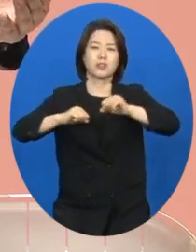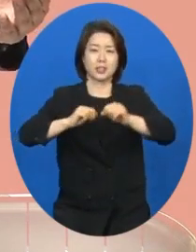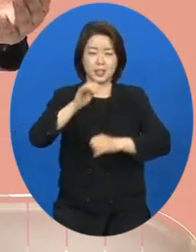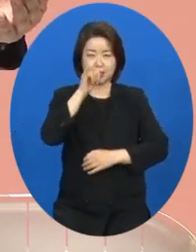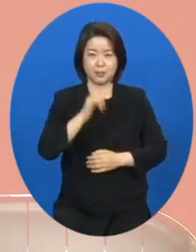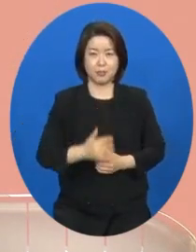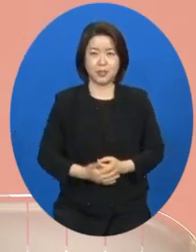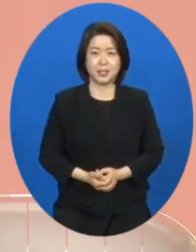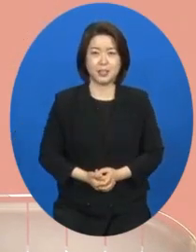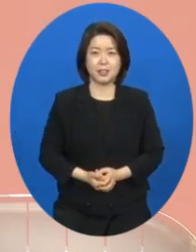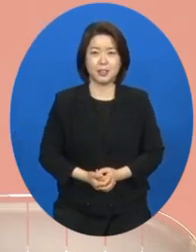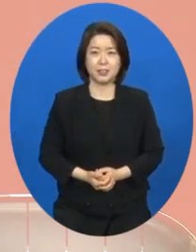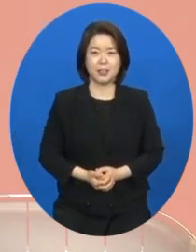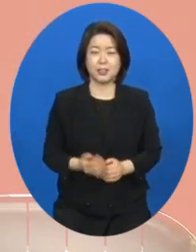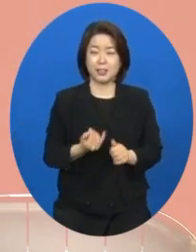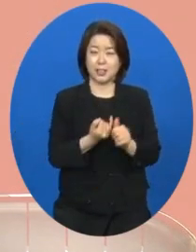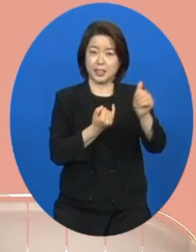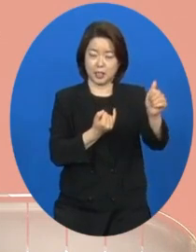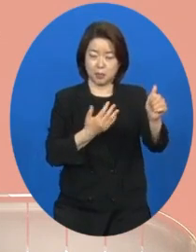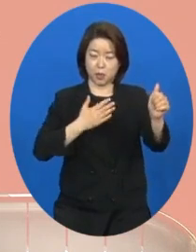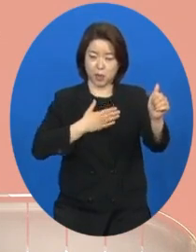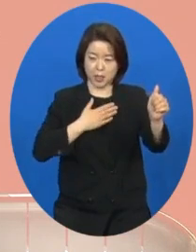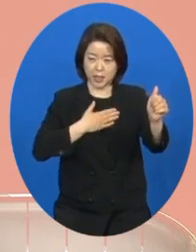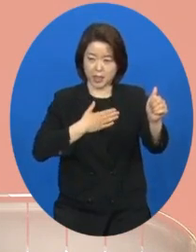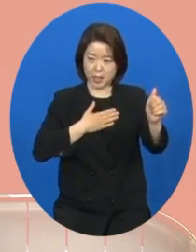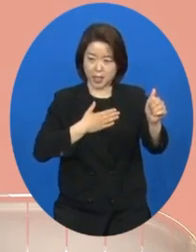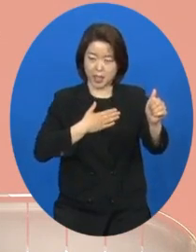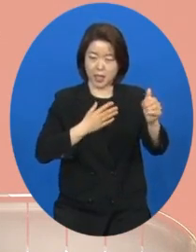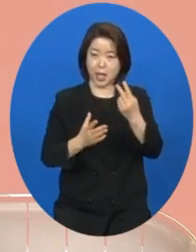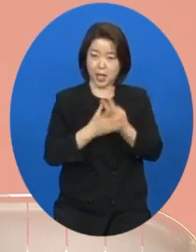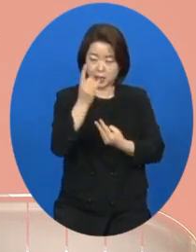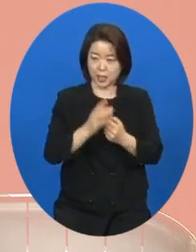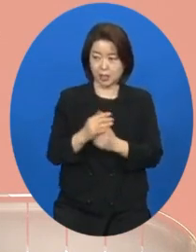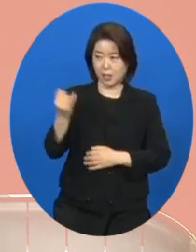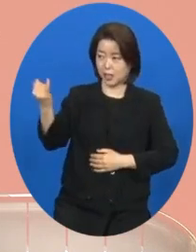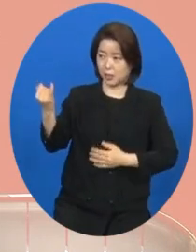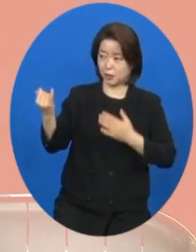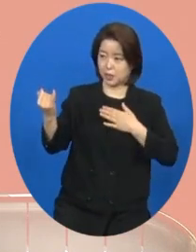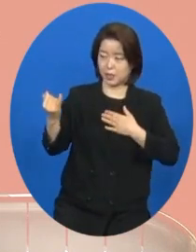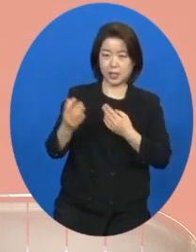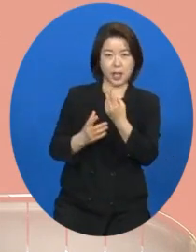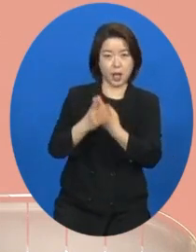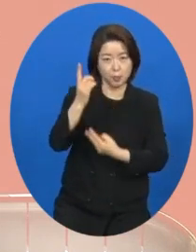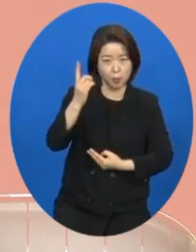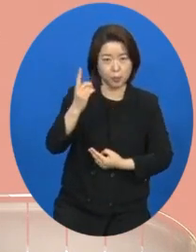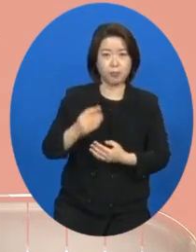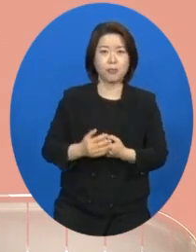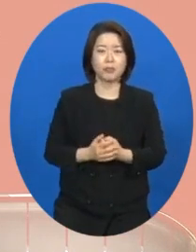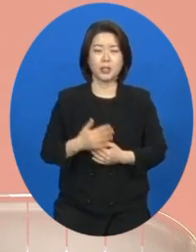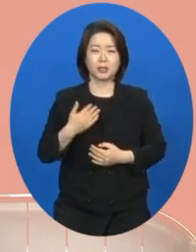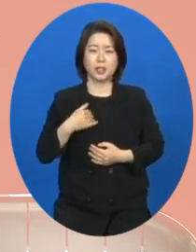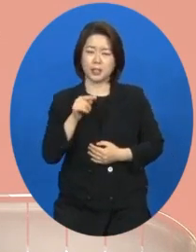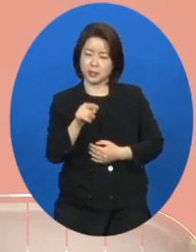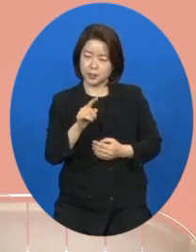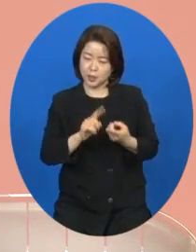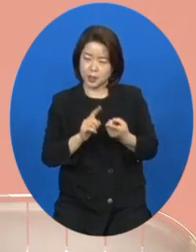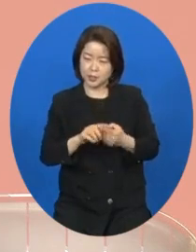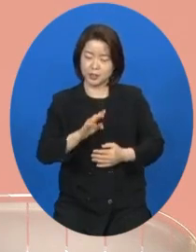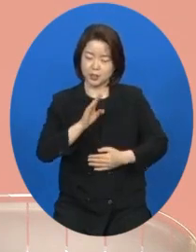남편과 내가 한 몸이다. 아내와 내가 한 몸이다. 내가 그 사실을 정말